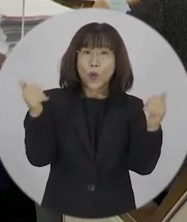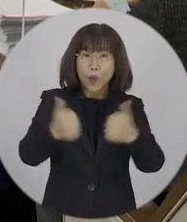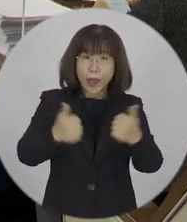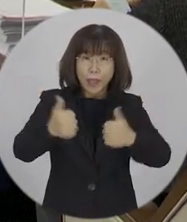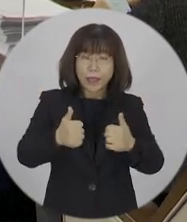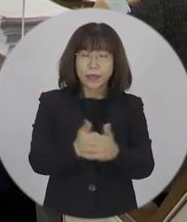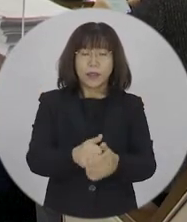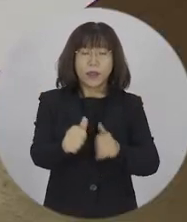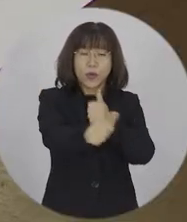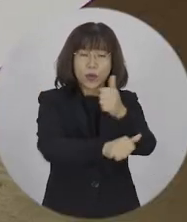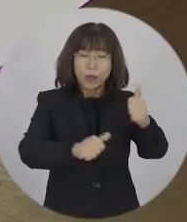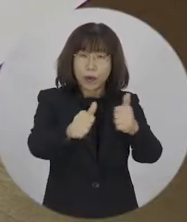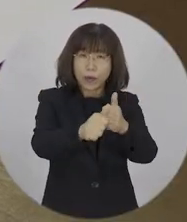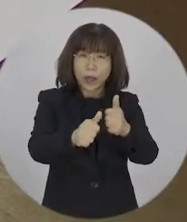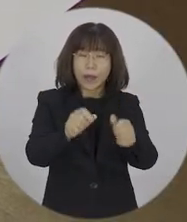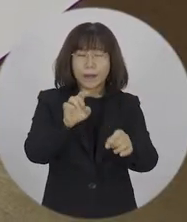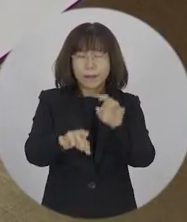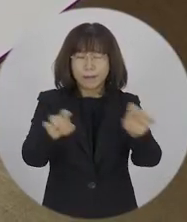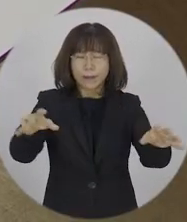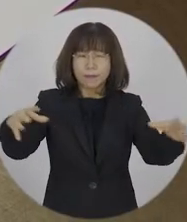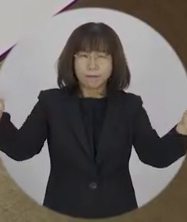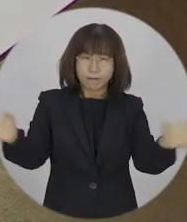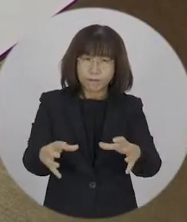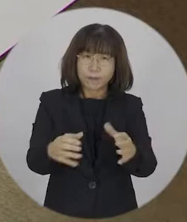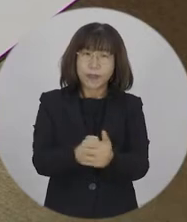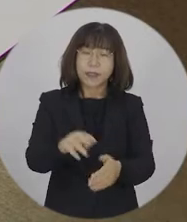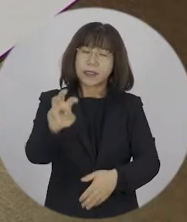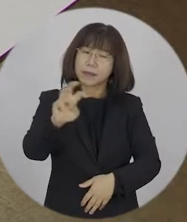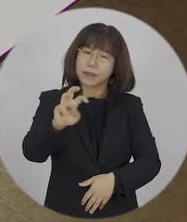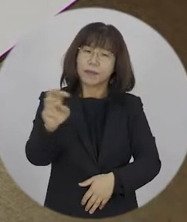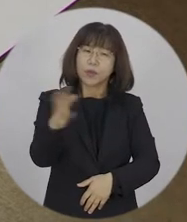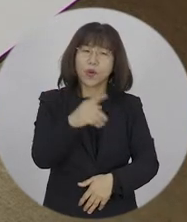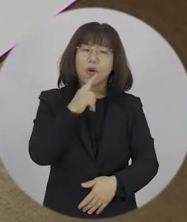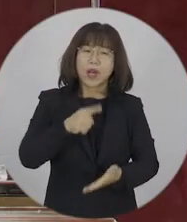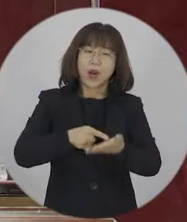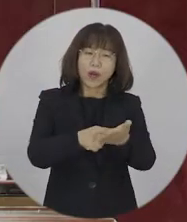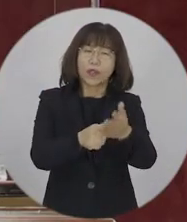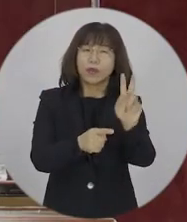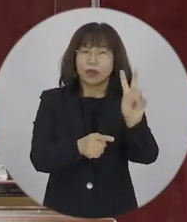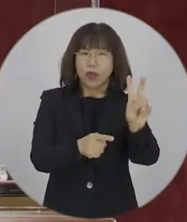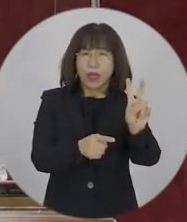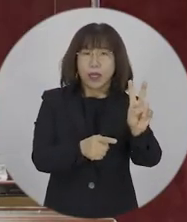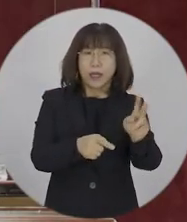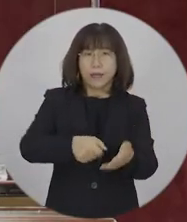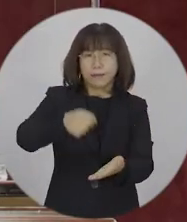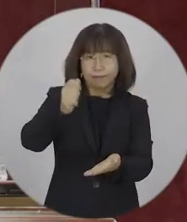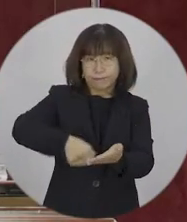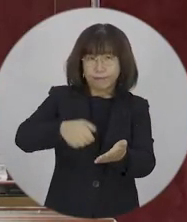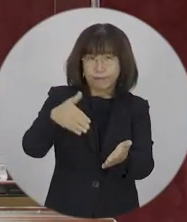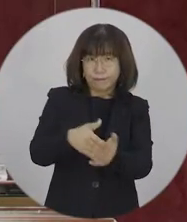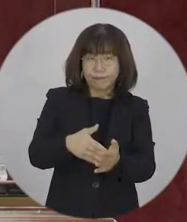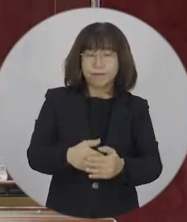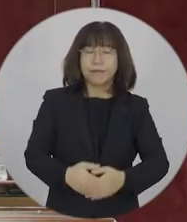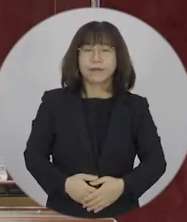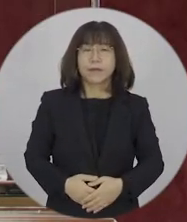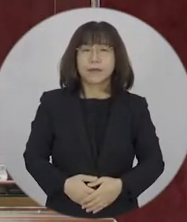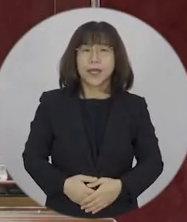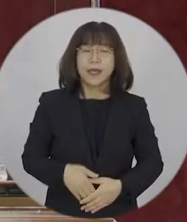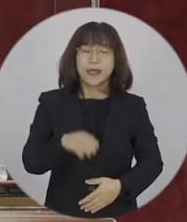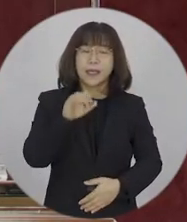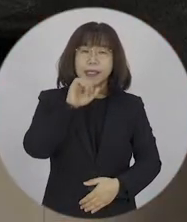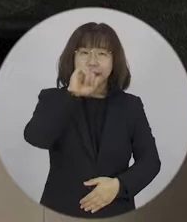는 각 위원회에서 상정된 30건의 안건과 2건의 거니 하니 의결 됐습니다 먼저